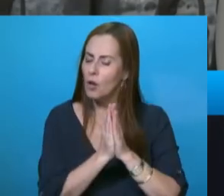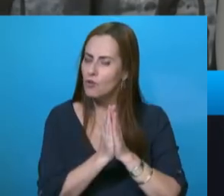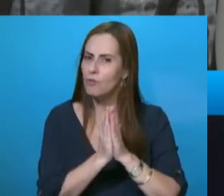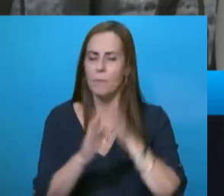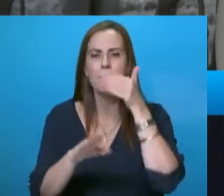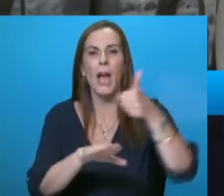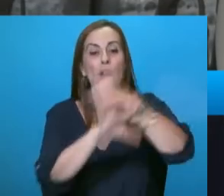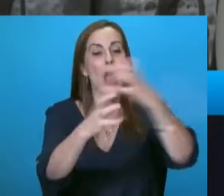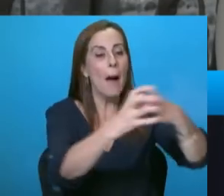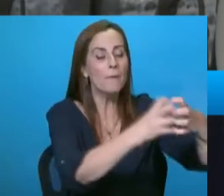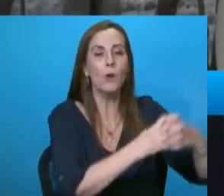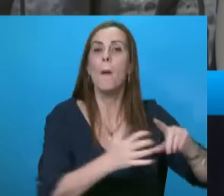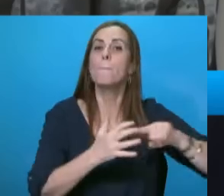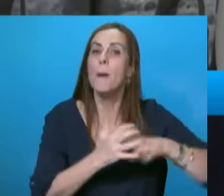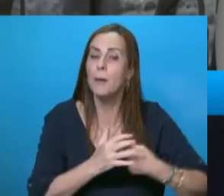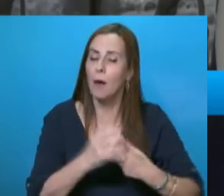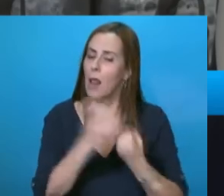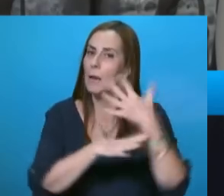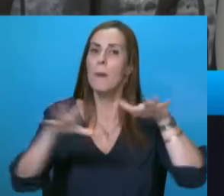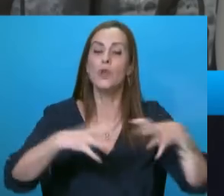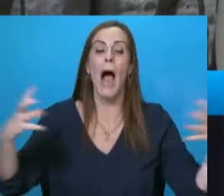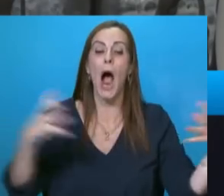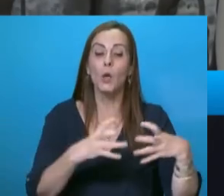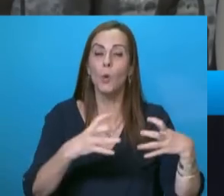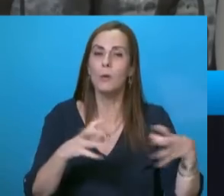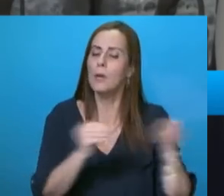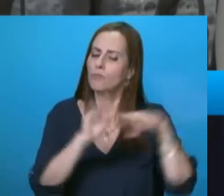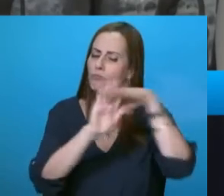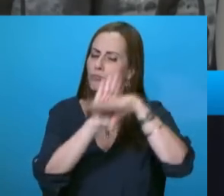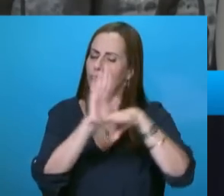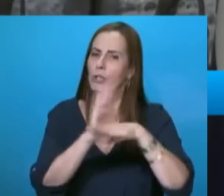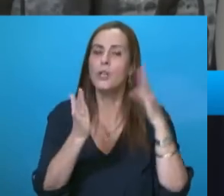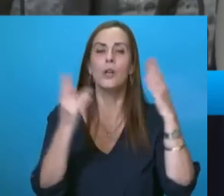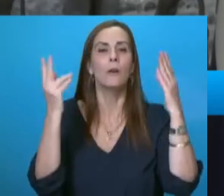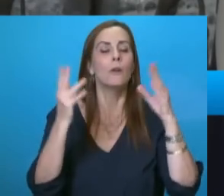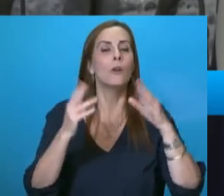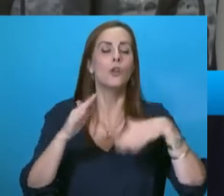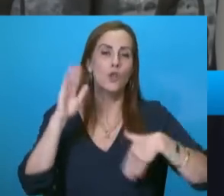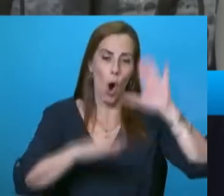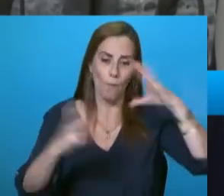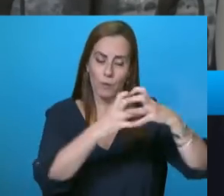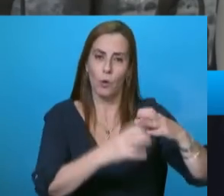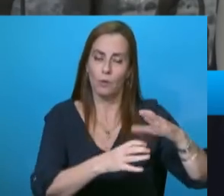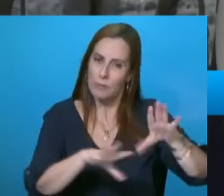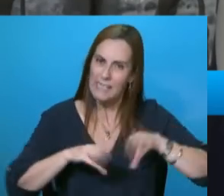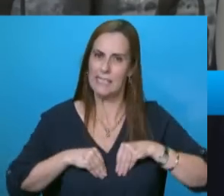המפלגות במטרה לכונן ממשלת אחדות תחת קווי יסוד המוסכמים על רוב סיעות